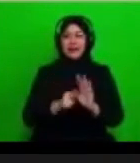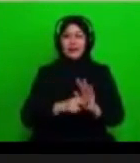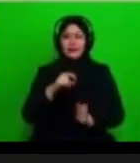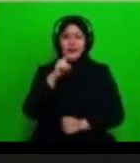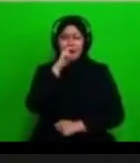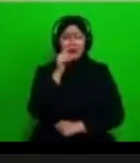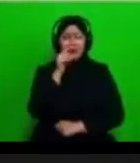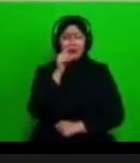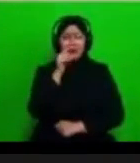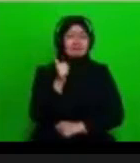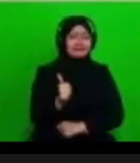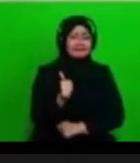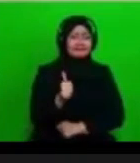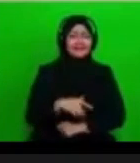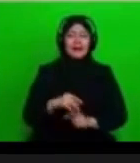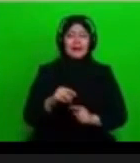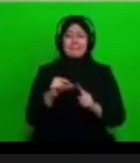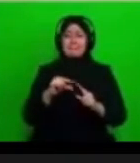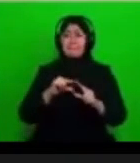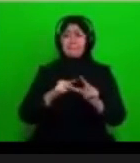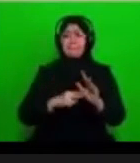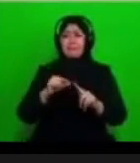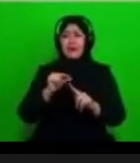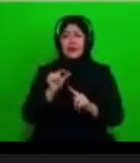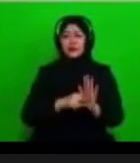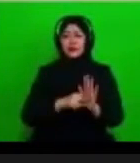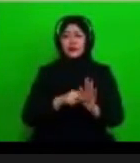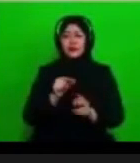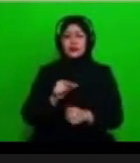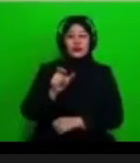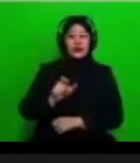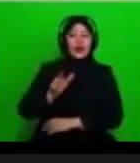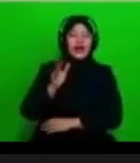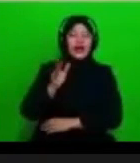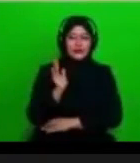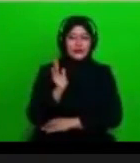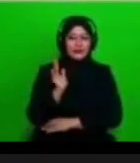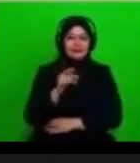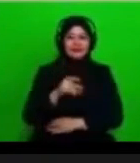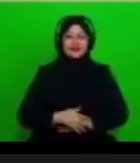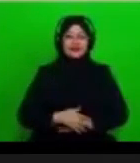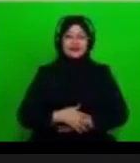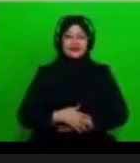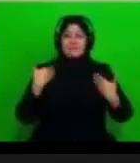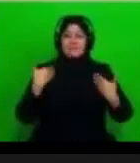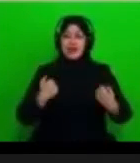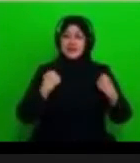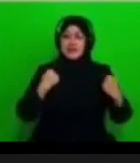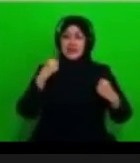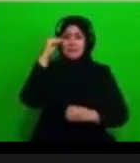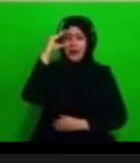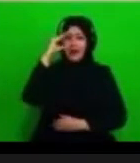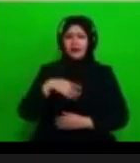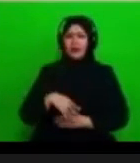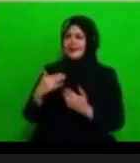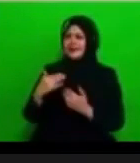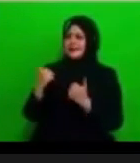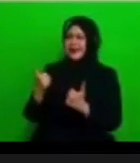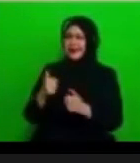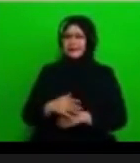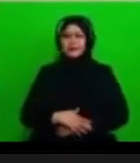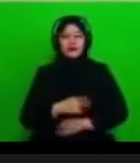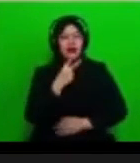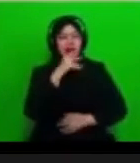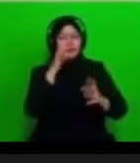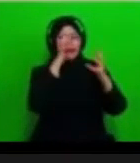untuk Bapak nih. Baik. Sebuah pantun untuk narasumber kita, Tejena. Waduh. Segarkan badan di pagi hari. Cakep.